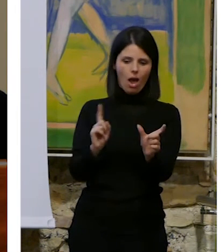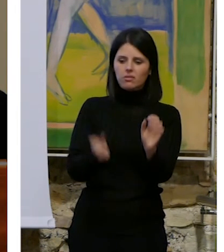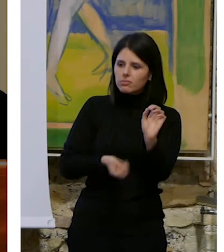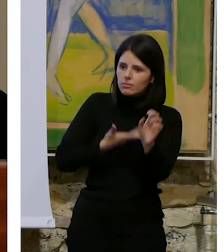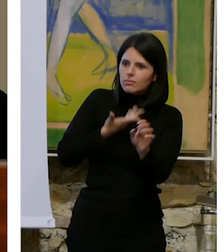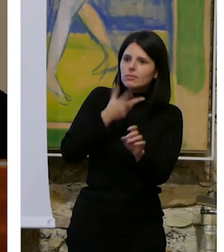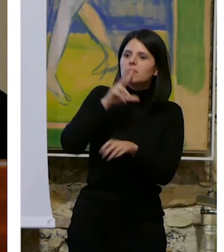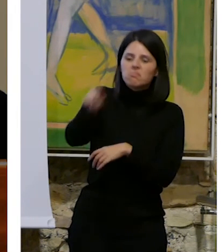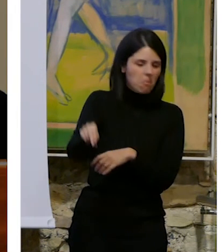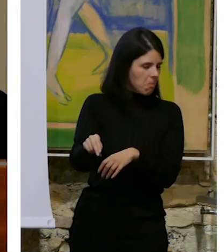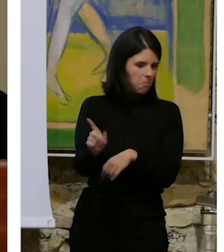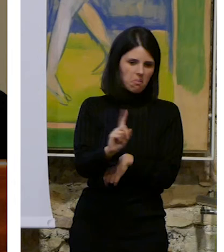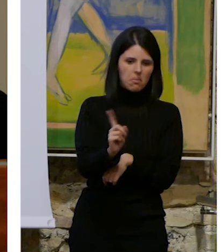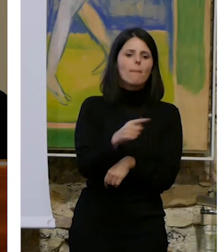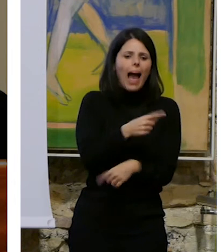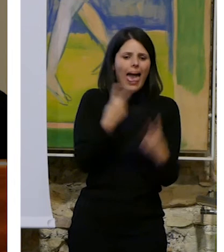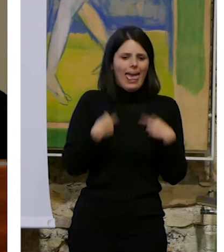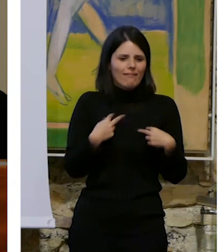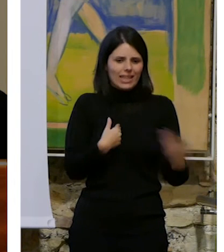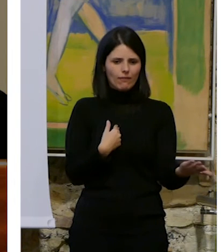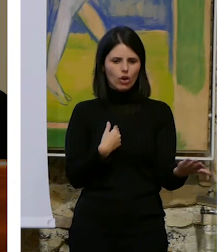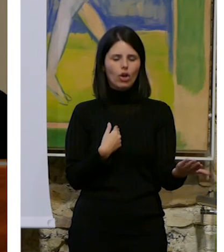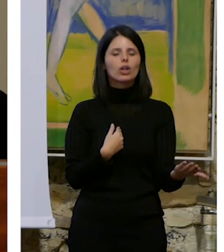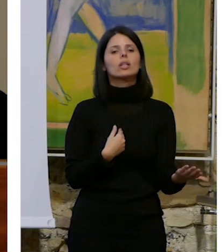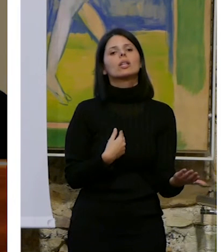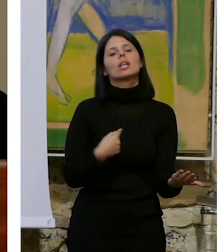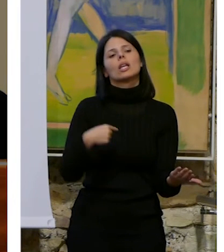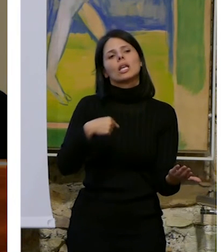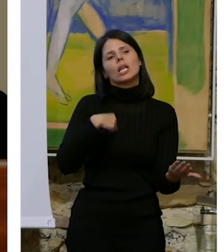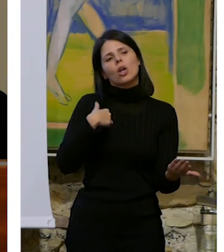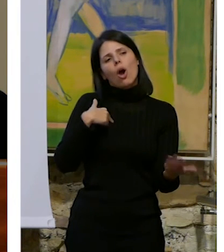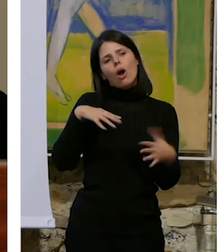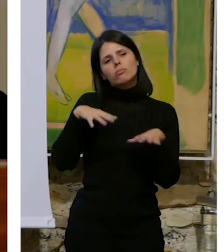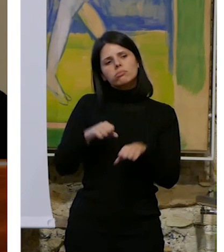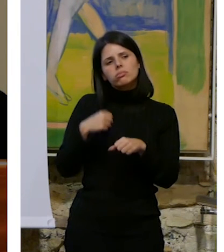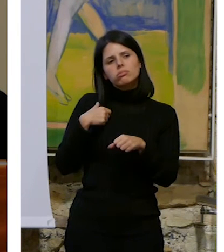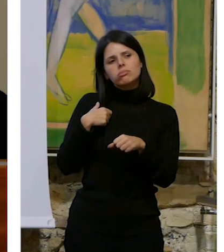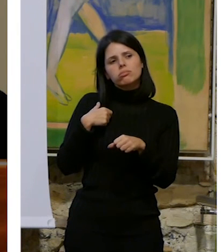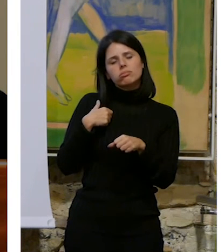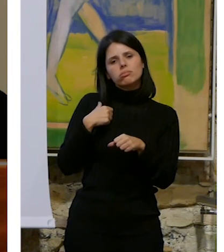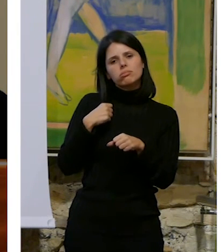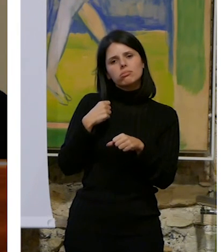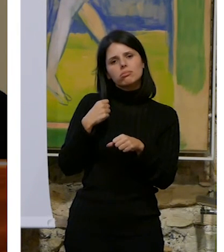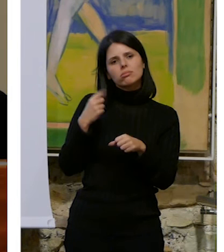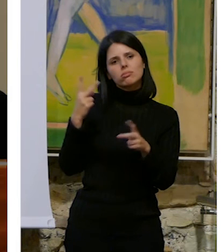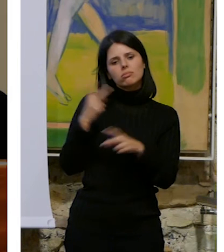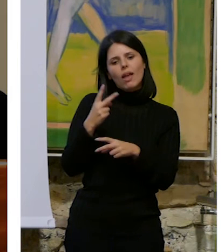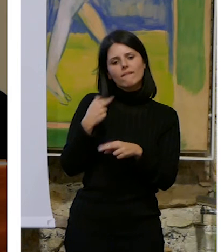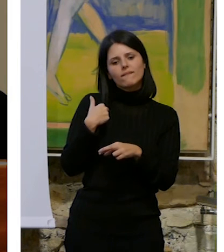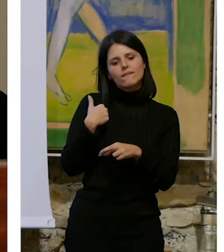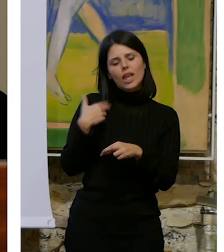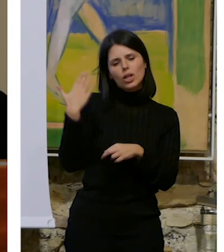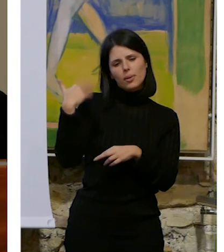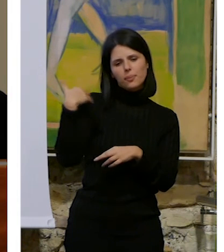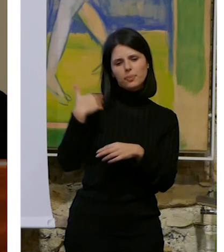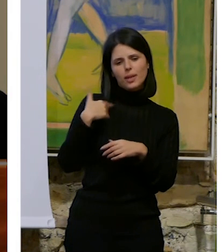esprime, però esiste. Noi abbiamo, io mi occupo, essendo, io sono Arlecchino, servitore